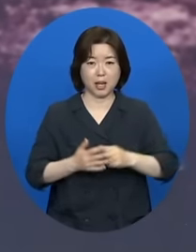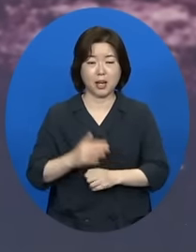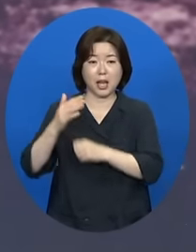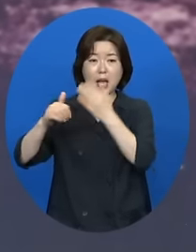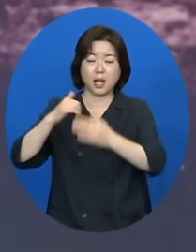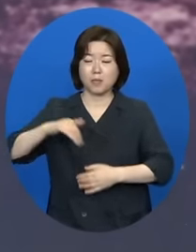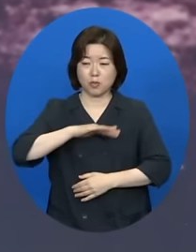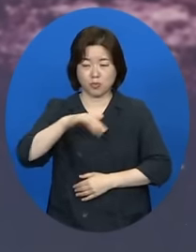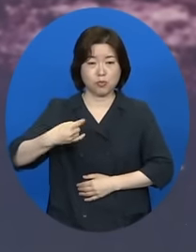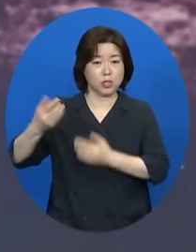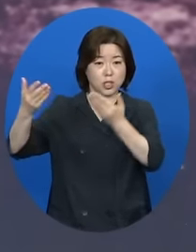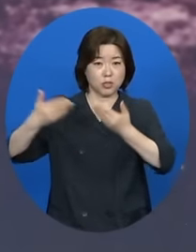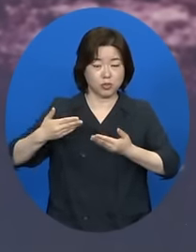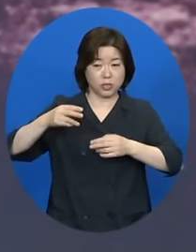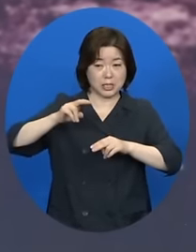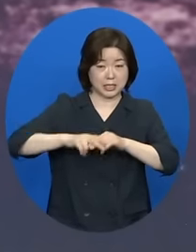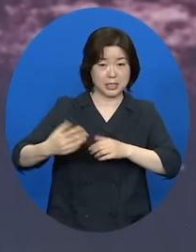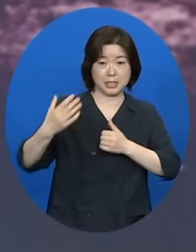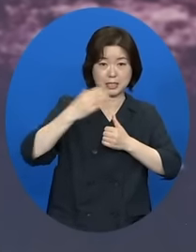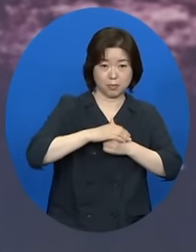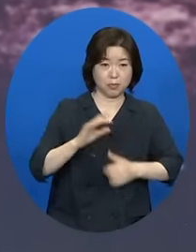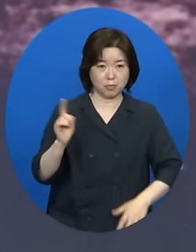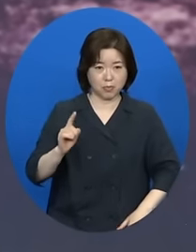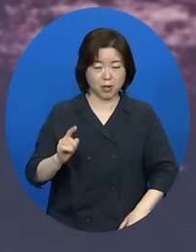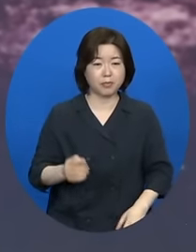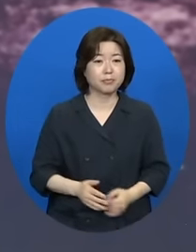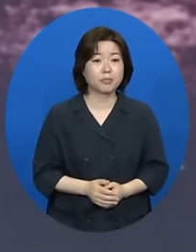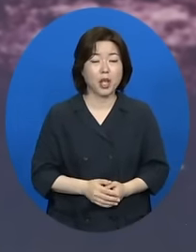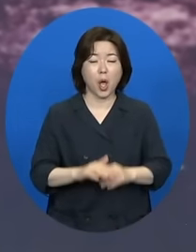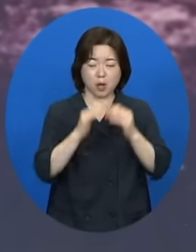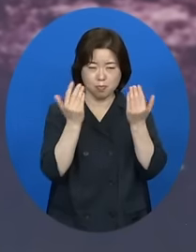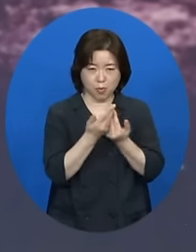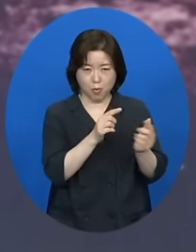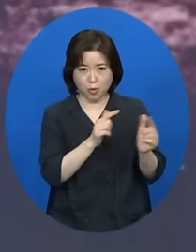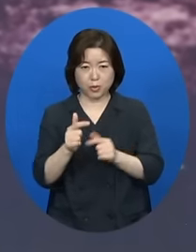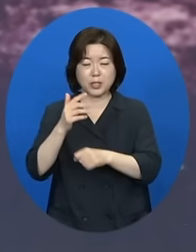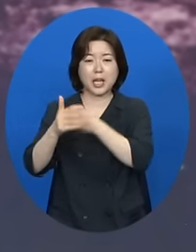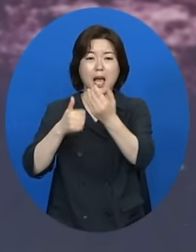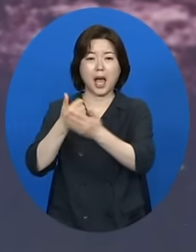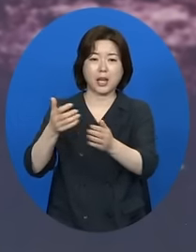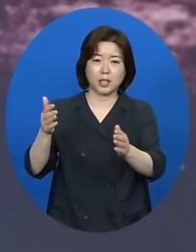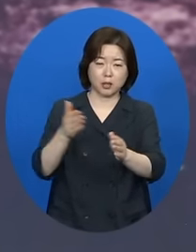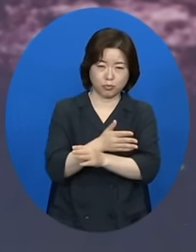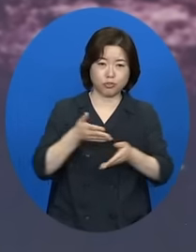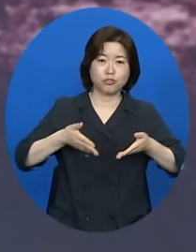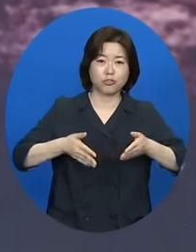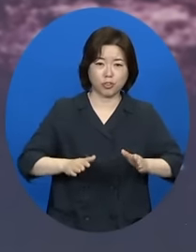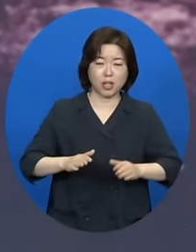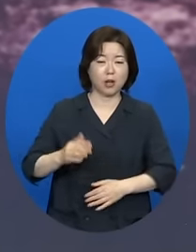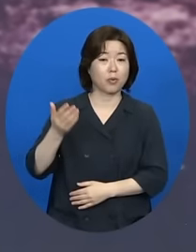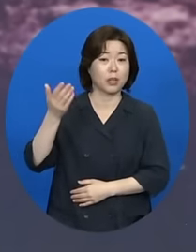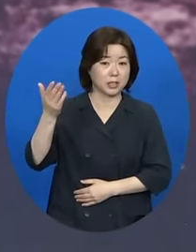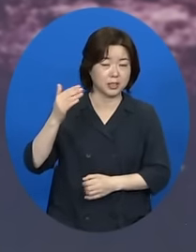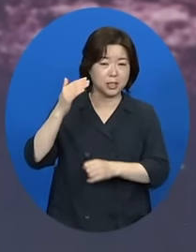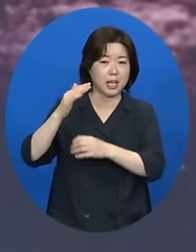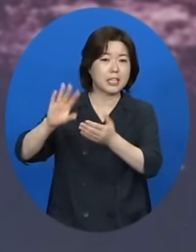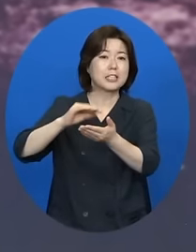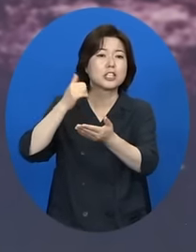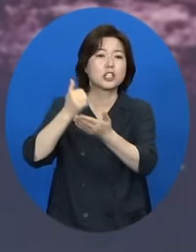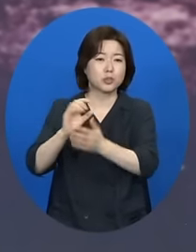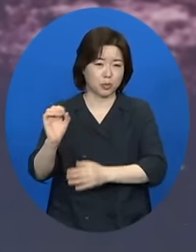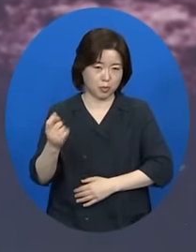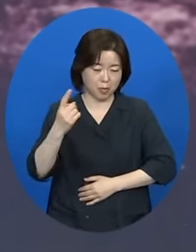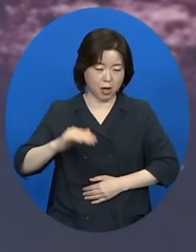우리에게 주신 직분이 뭐라고 했냐면 이렇게 되어 있습니다. 함께 읽겠습니다. 시작. 모든 것이 하나님께로서 났으며 그가 그리스도로